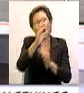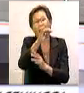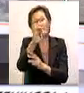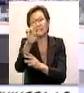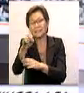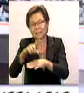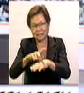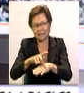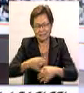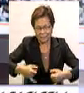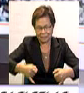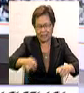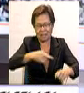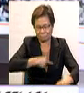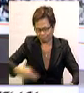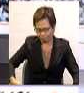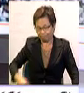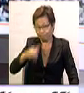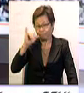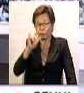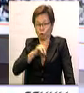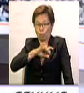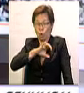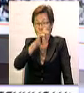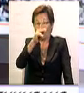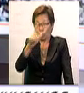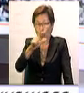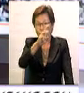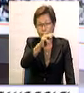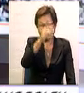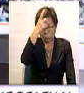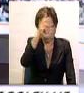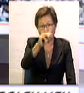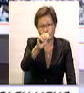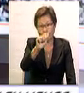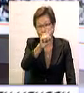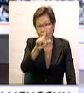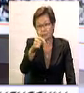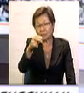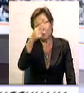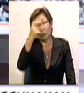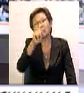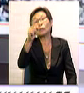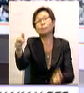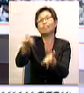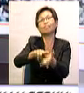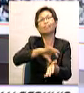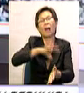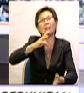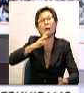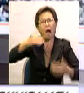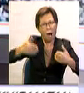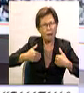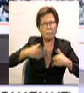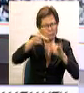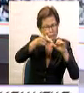sekitar Jalan Raja semalam. Ketua Polis Kuala Lumpur, Datuk Seri Mazlan Lazim berkata, ia susulan satu laporan polis mengatakan